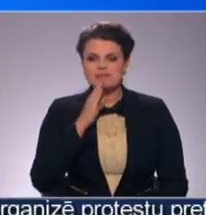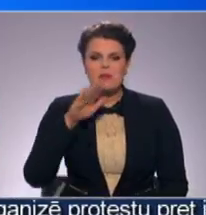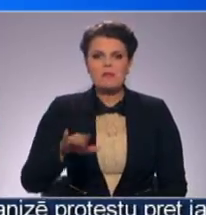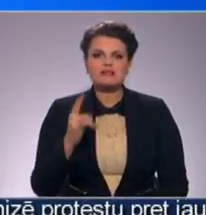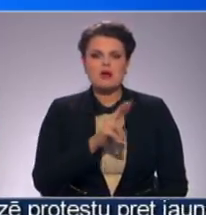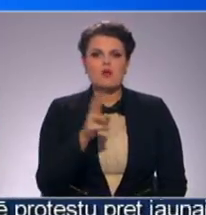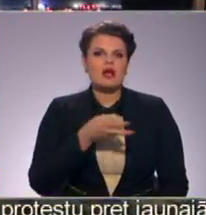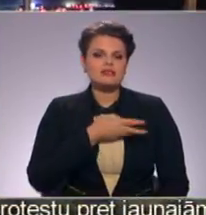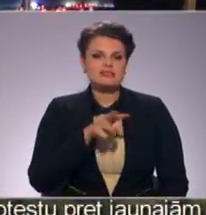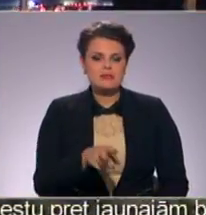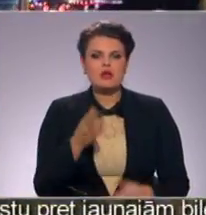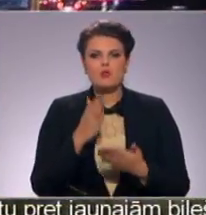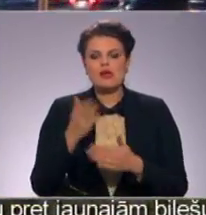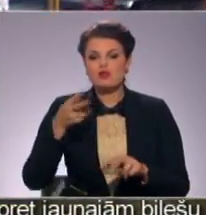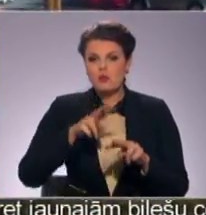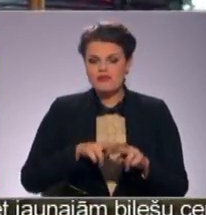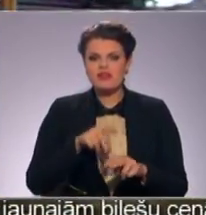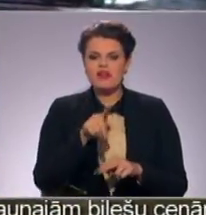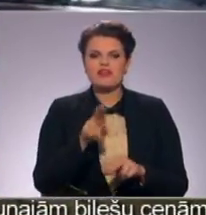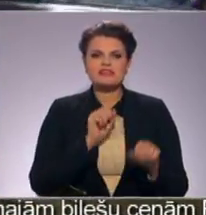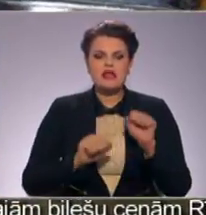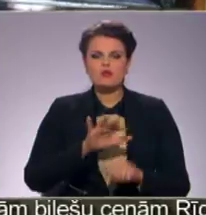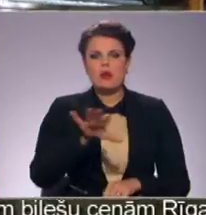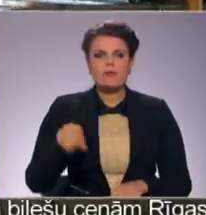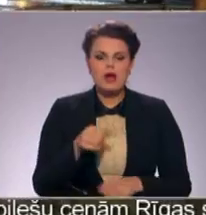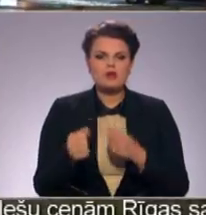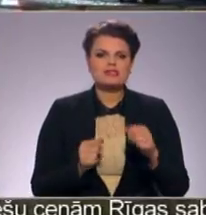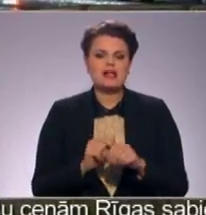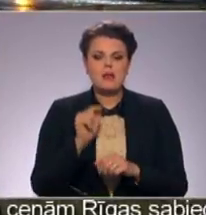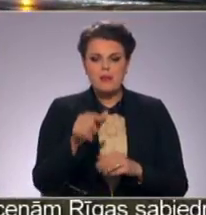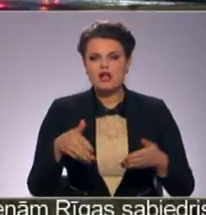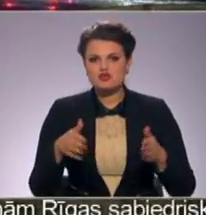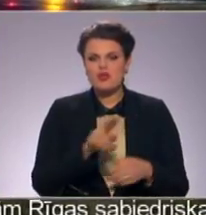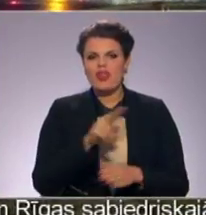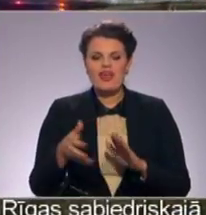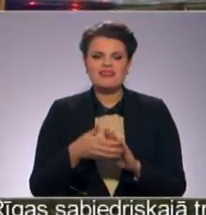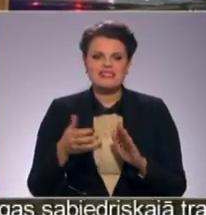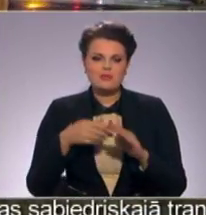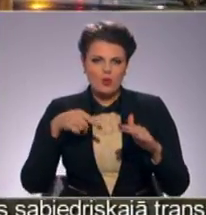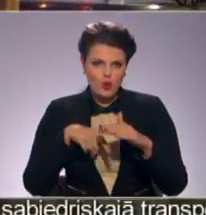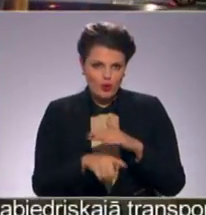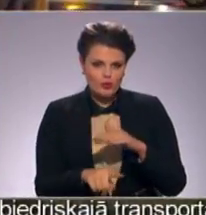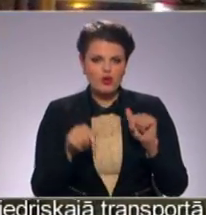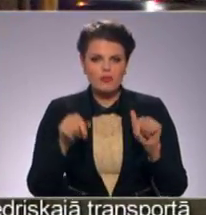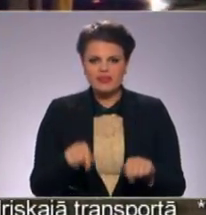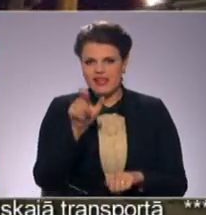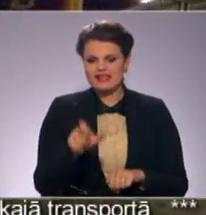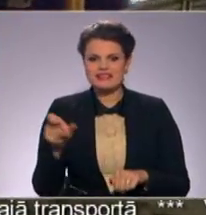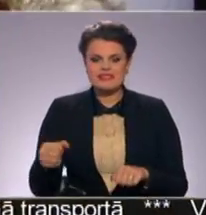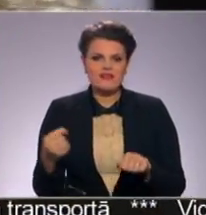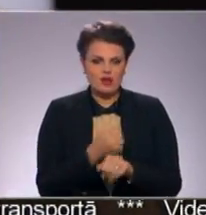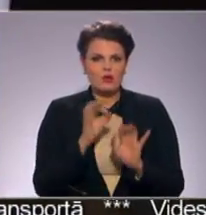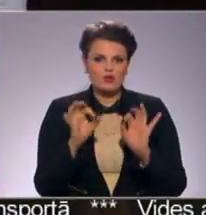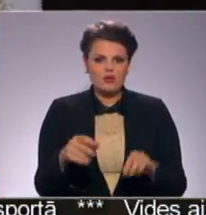mazbērnu, kas mir notikuma vietā. Tas gan neaturēja citus iedzīvotājus skriet pāri šosejai, nevis izmantot tuneli. Te taču cilvēku nobrauc.